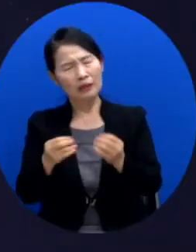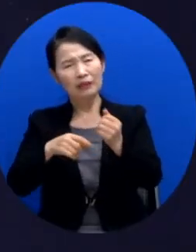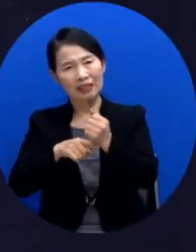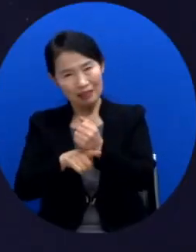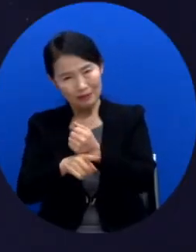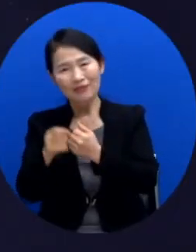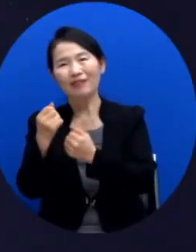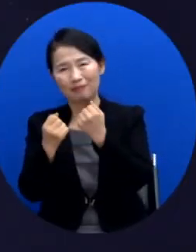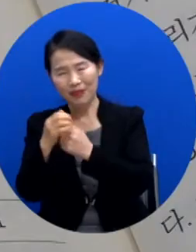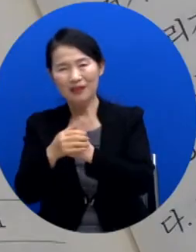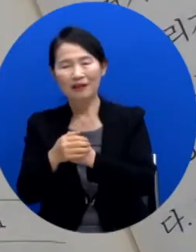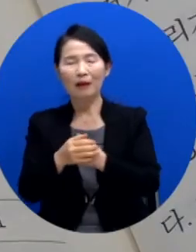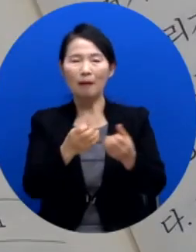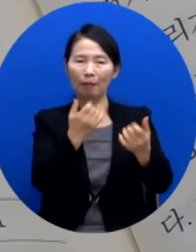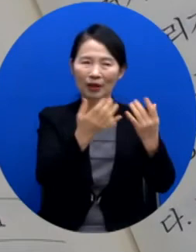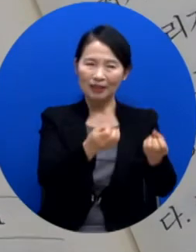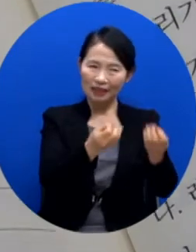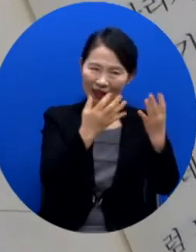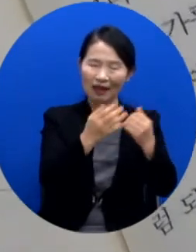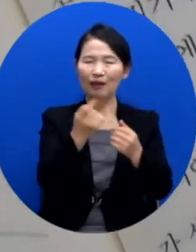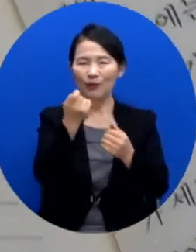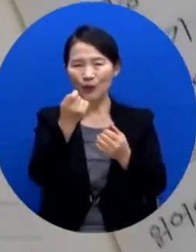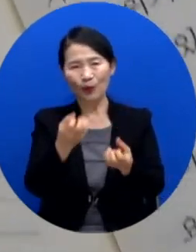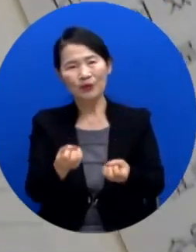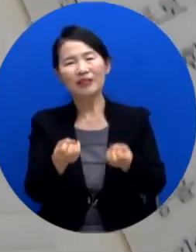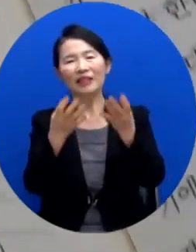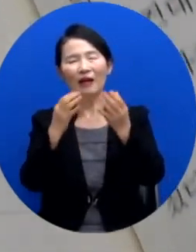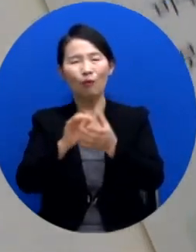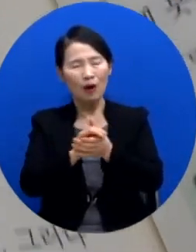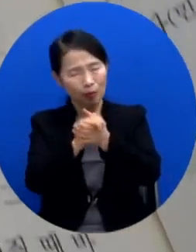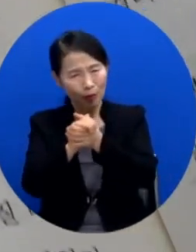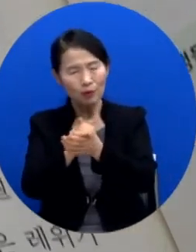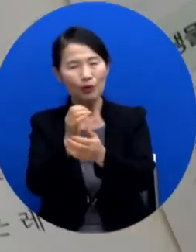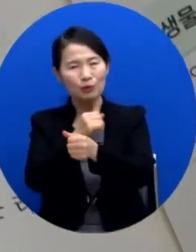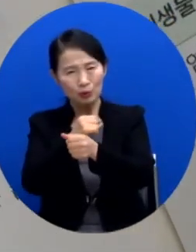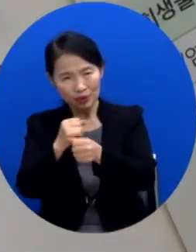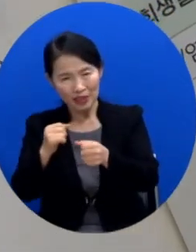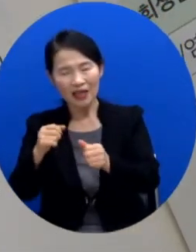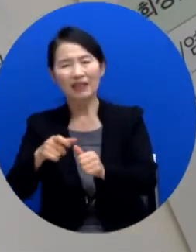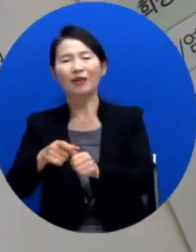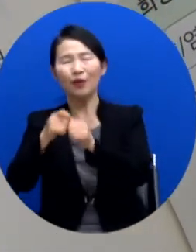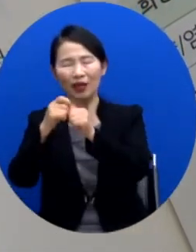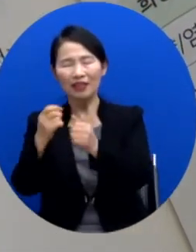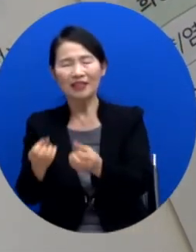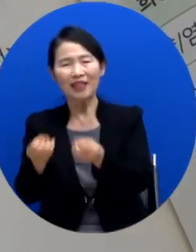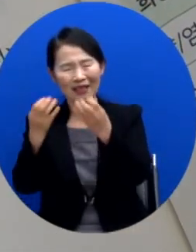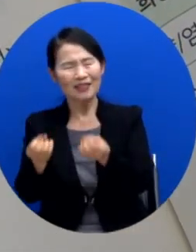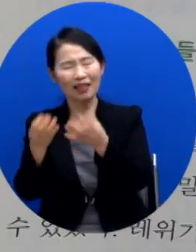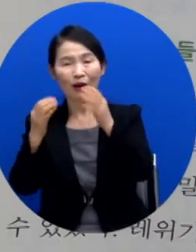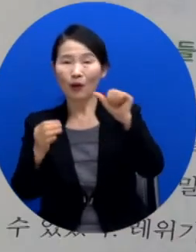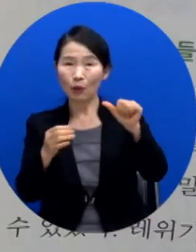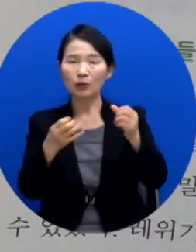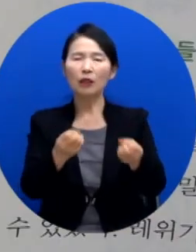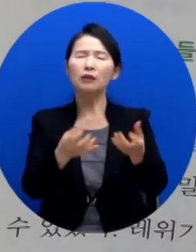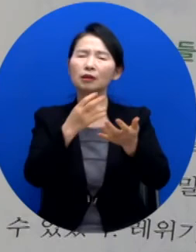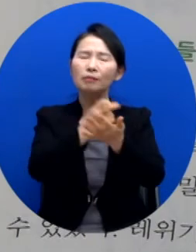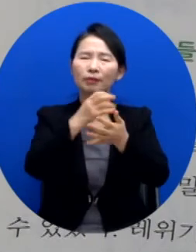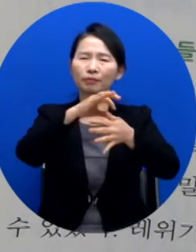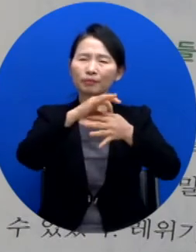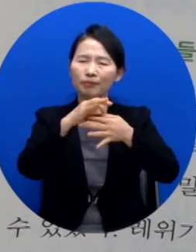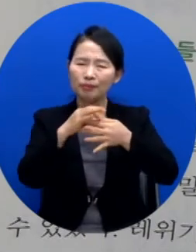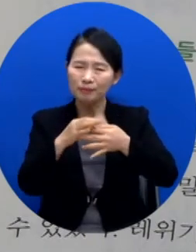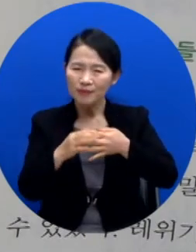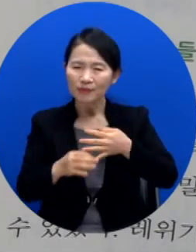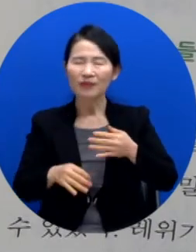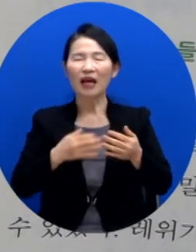번제, 소제, 화목제, 속죄제, 속건제 등 소위 5대 제사법이 무엇인지